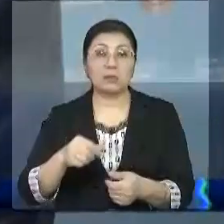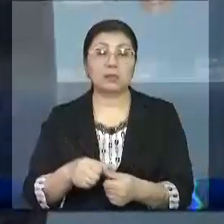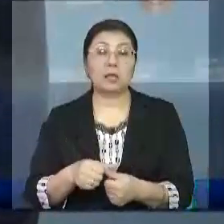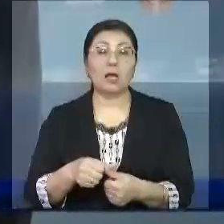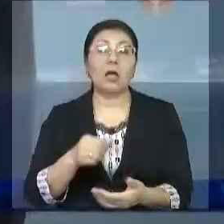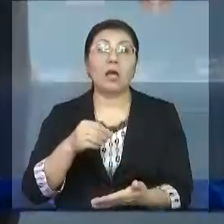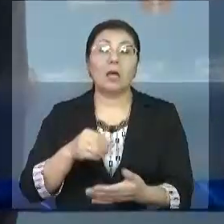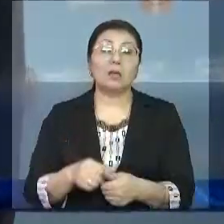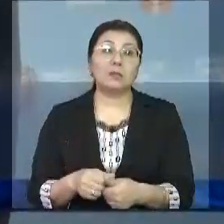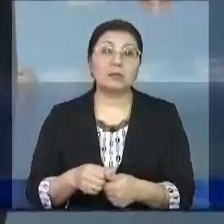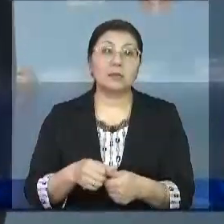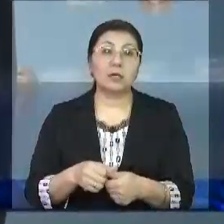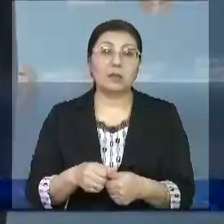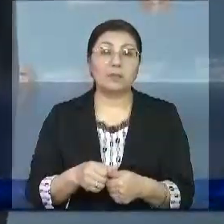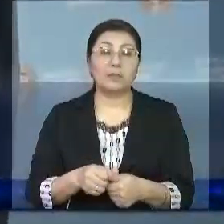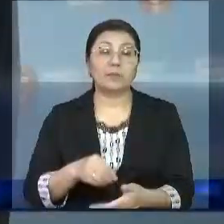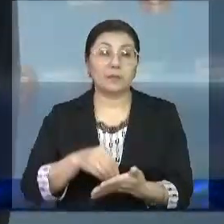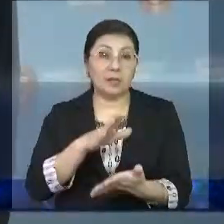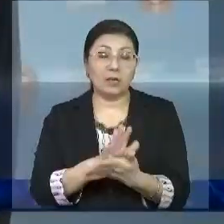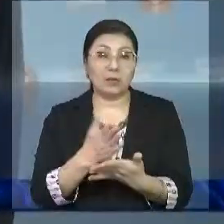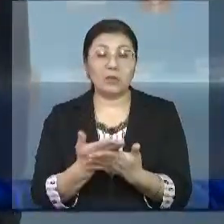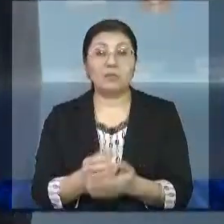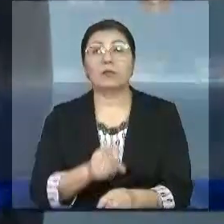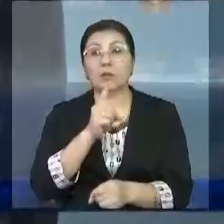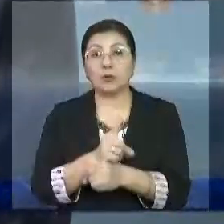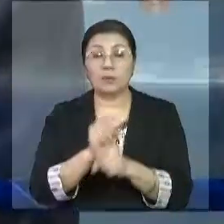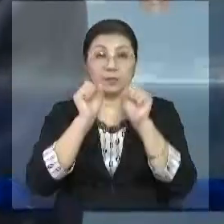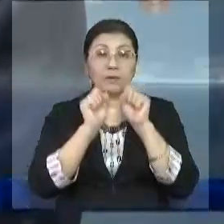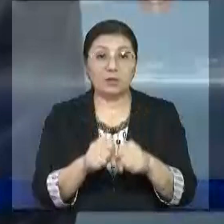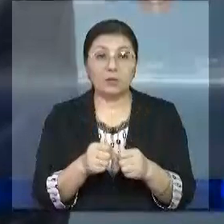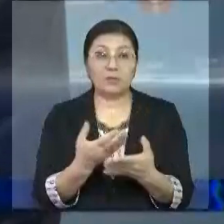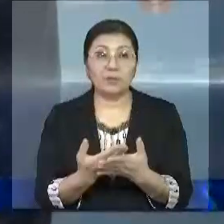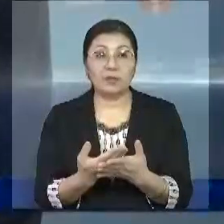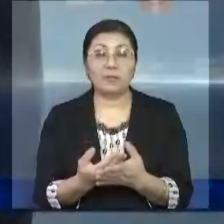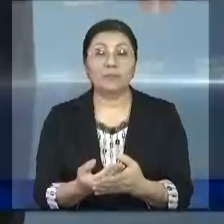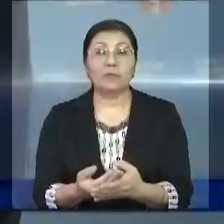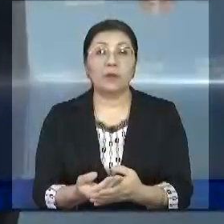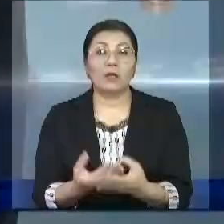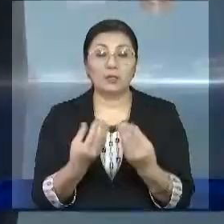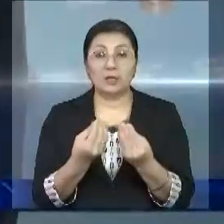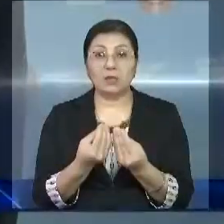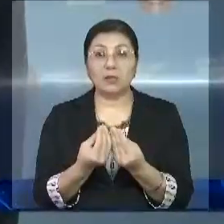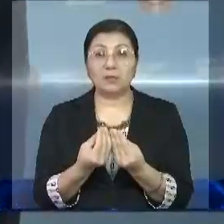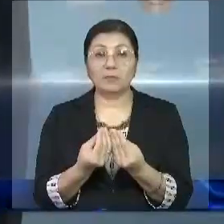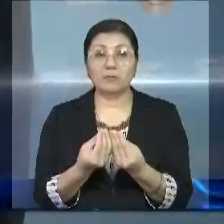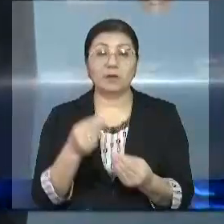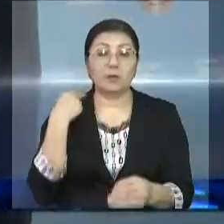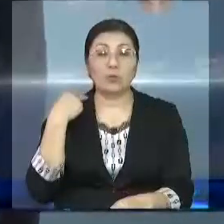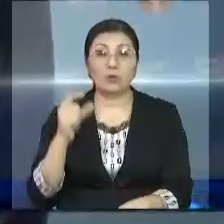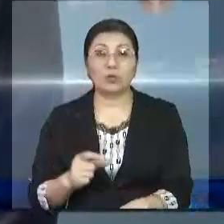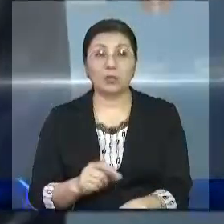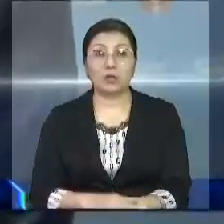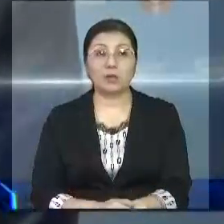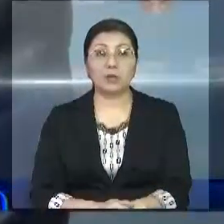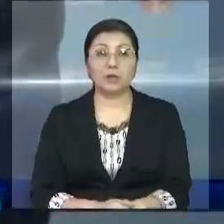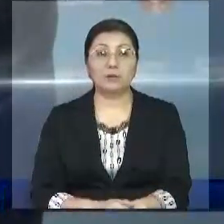салу құқығы бар. Және де жаңағы тыйым салғаннан кейін ол көлікті жаңа сот орындаушы алып қоюға да құқығы бар. Сонымен қатар борышкердің жаңағы